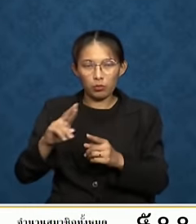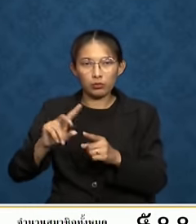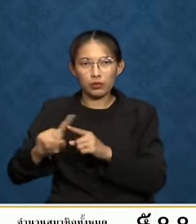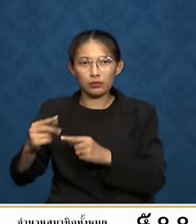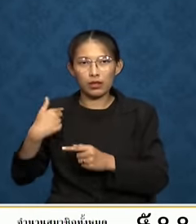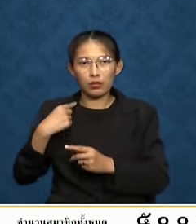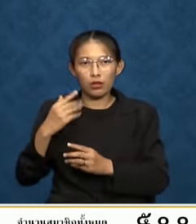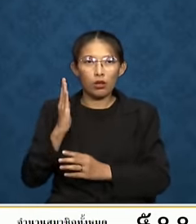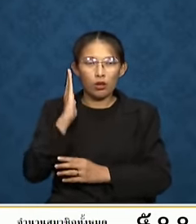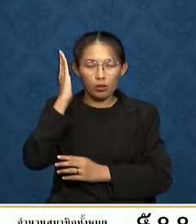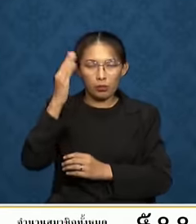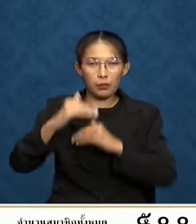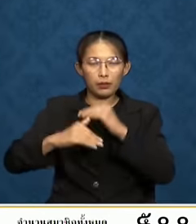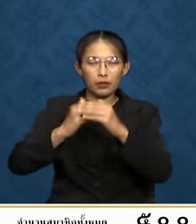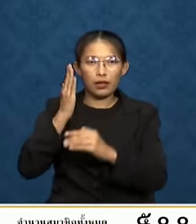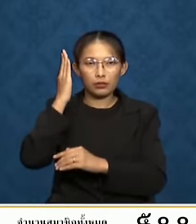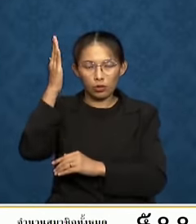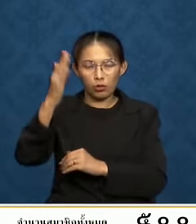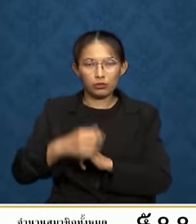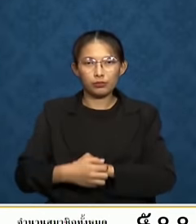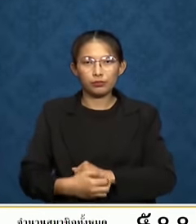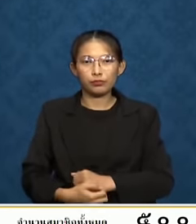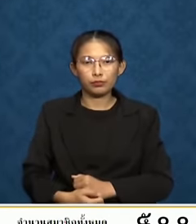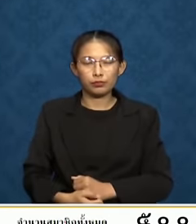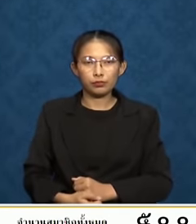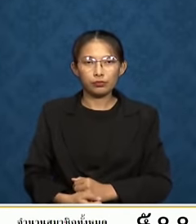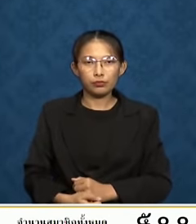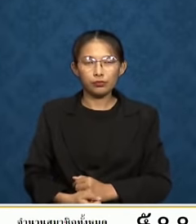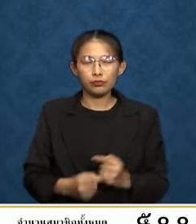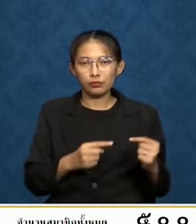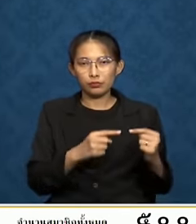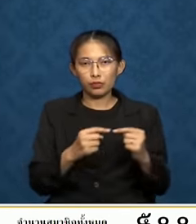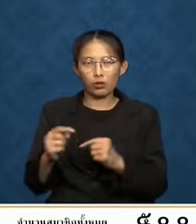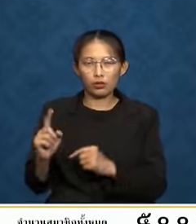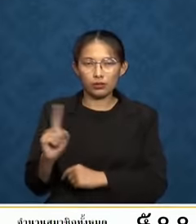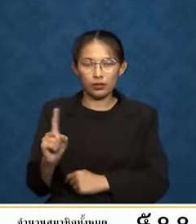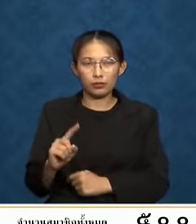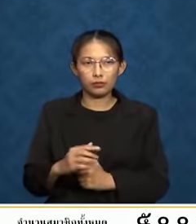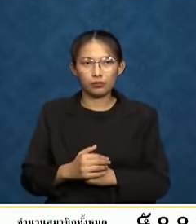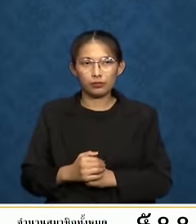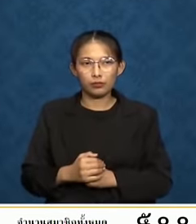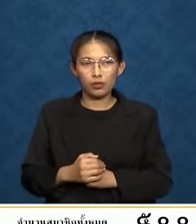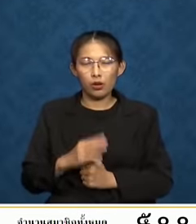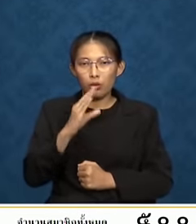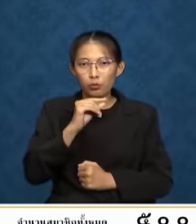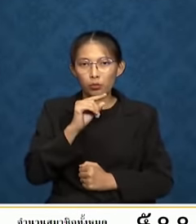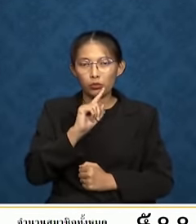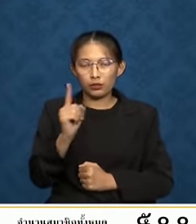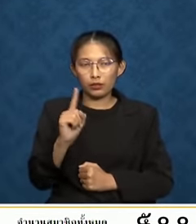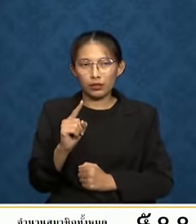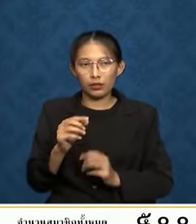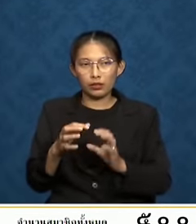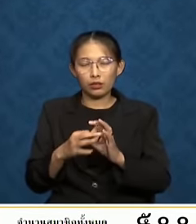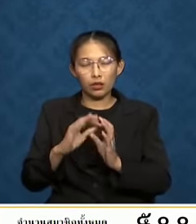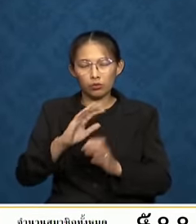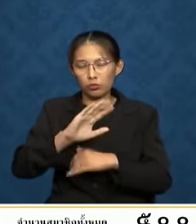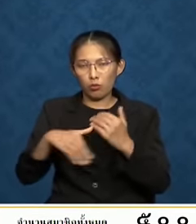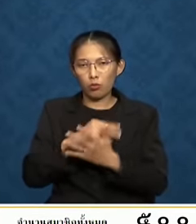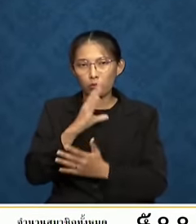ทัพCyberแอน Spaceเ่อเรื่องต่อมาก็คือจะต้องพูดถึงก็คือท่านพูดหลายคน